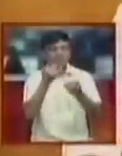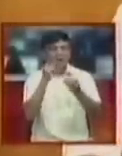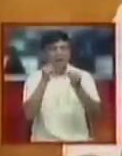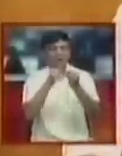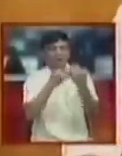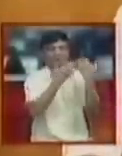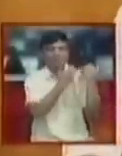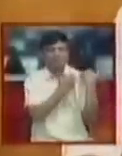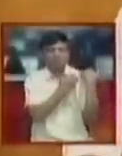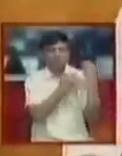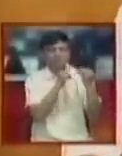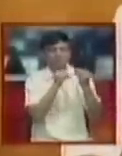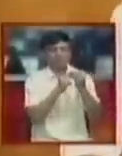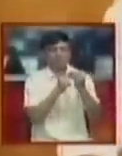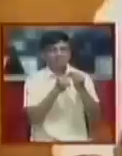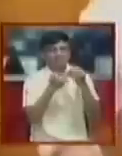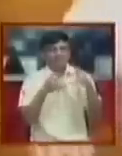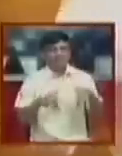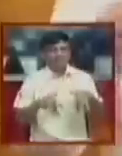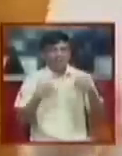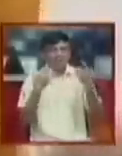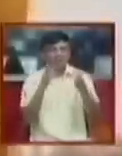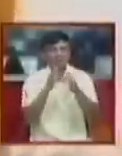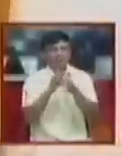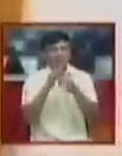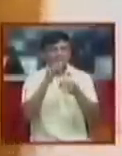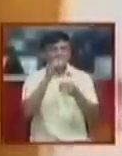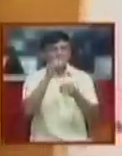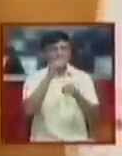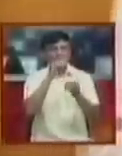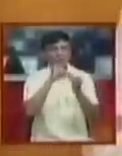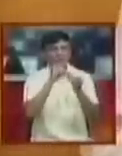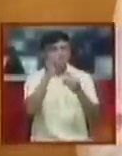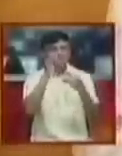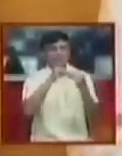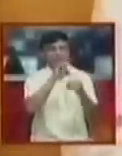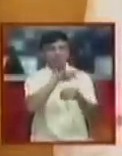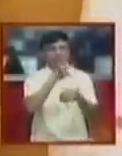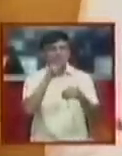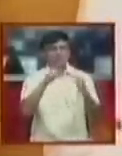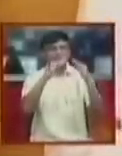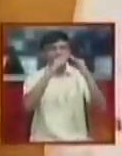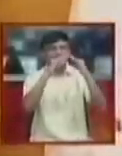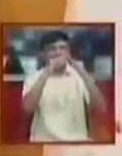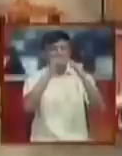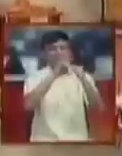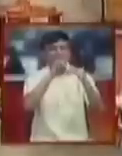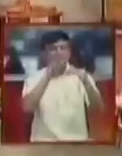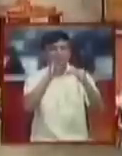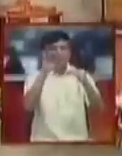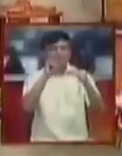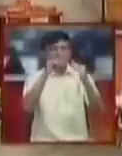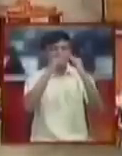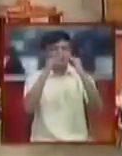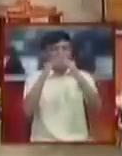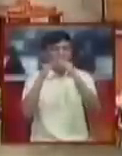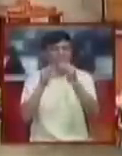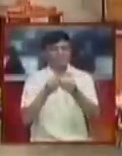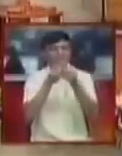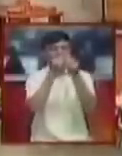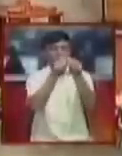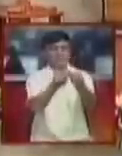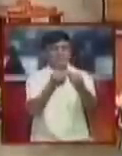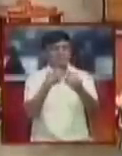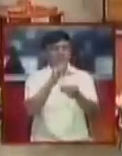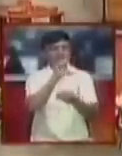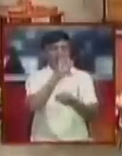mga pasanin nila sa pamumuhay dahil sa mahigit 22,000 bahay ang naipatayo na sa ilalim